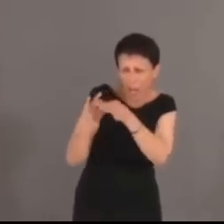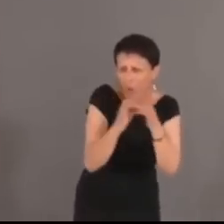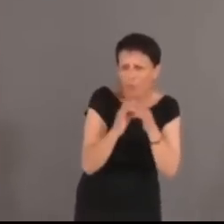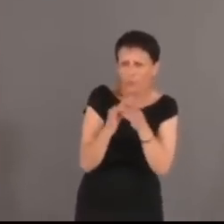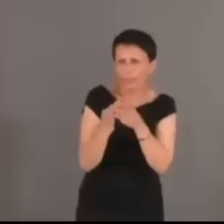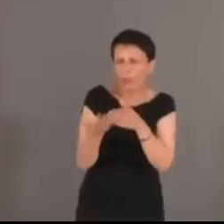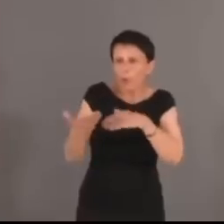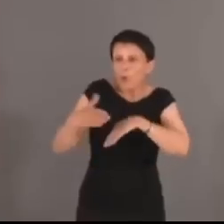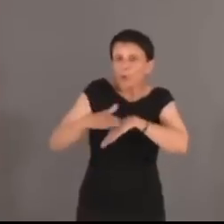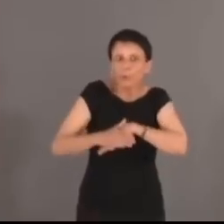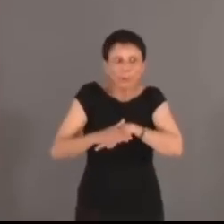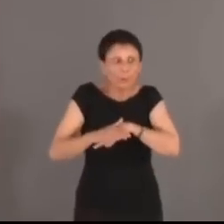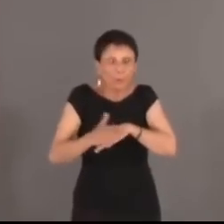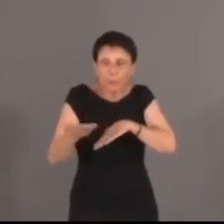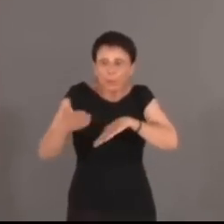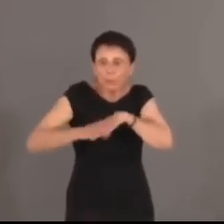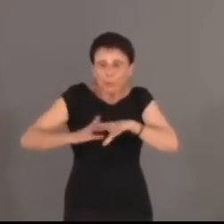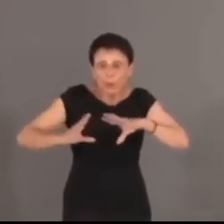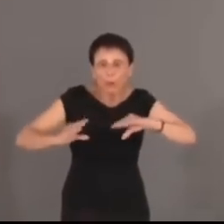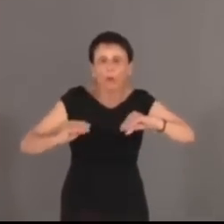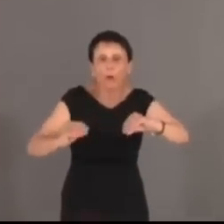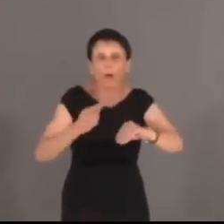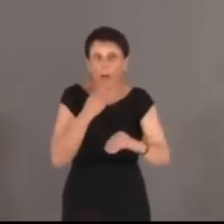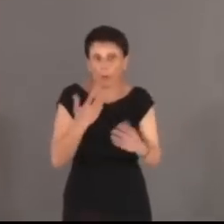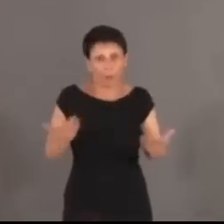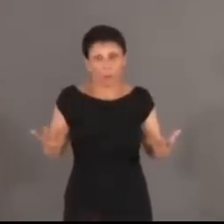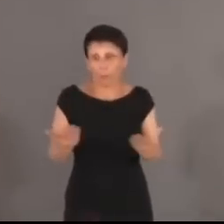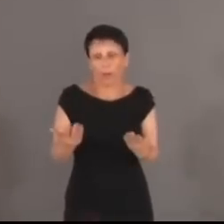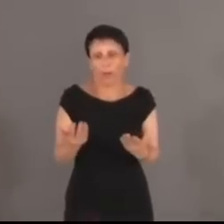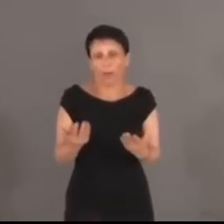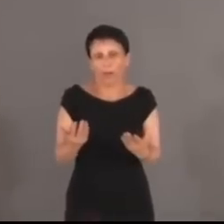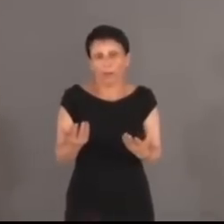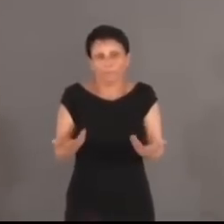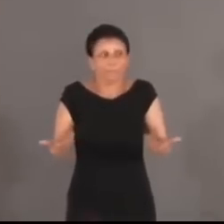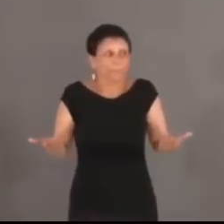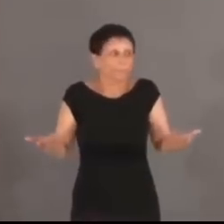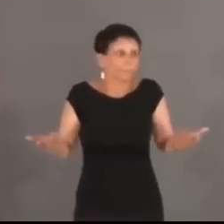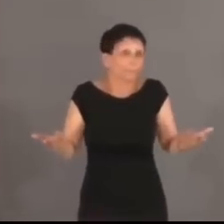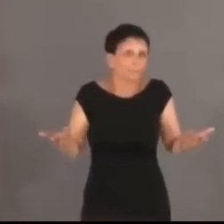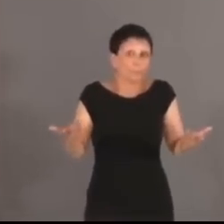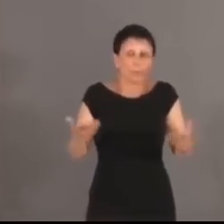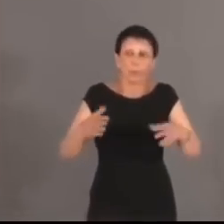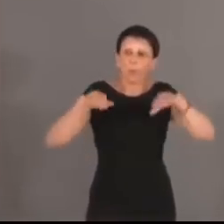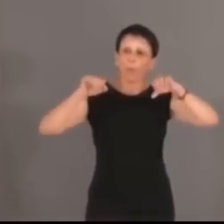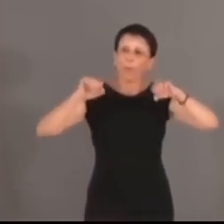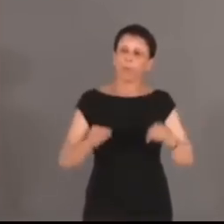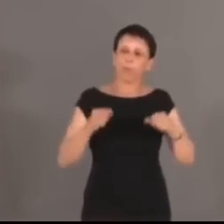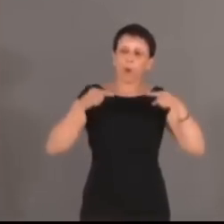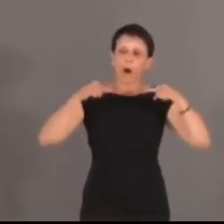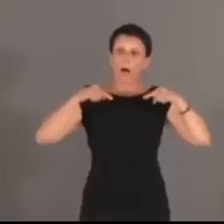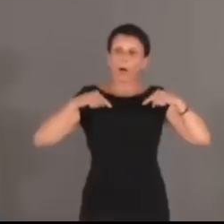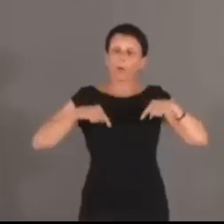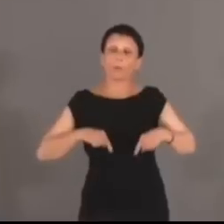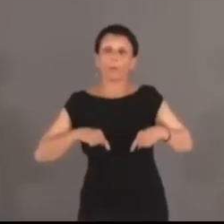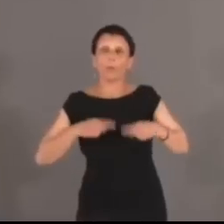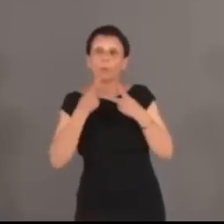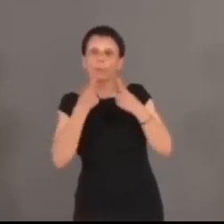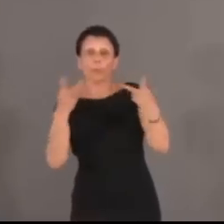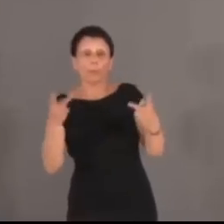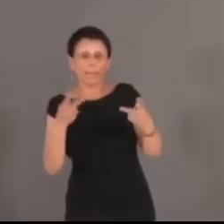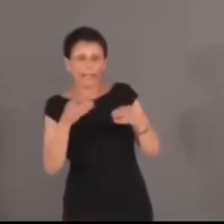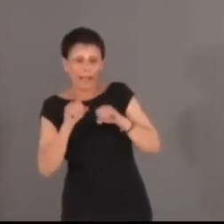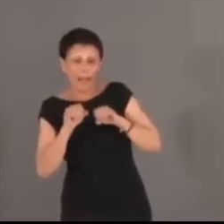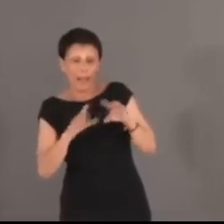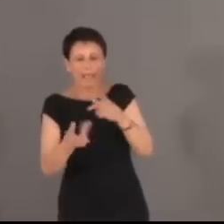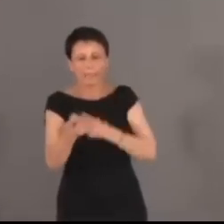La réalité, c'est que les pouvoirs publics ont laissé le